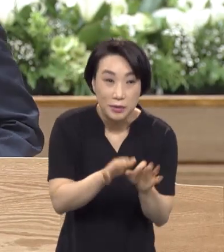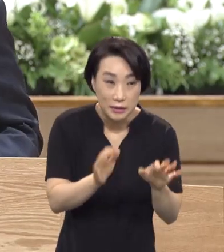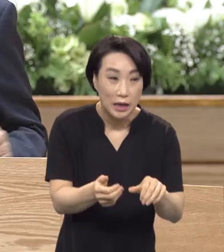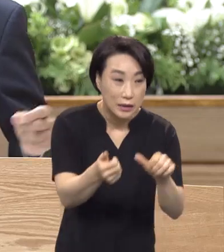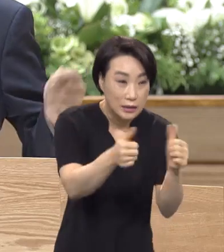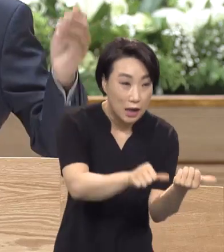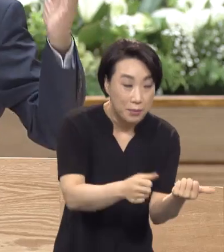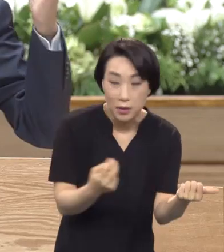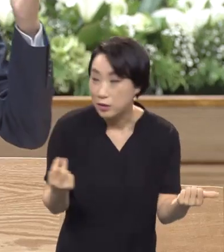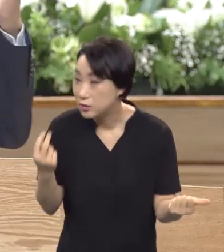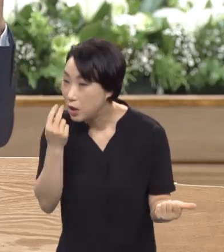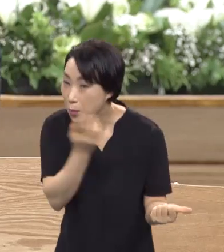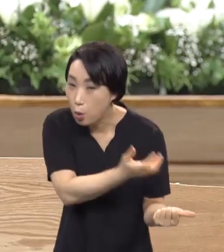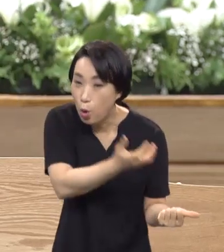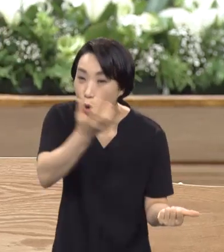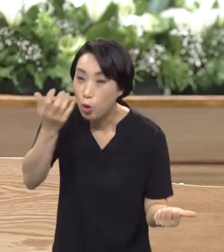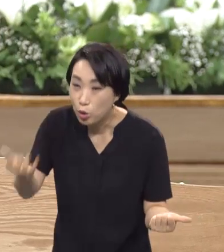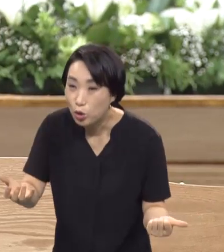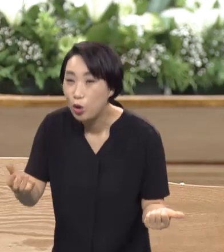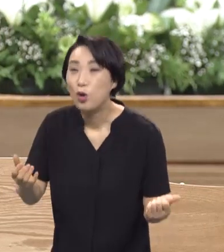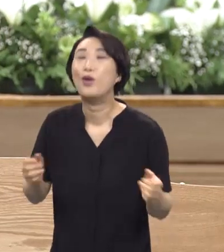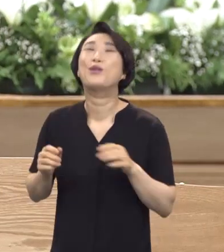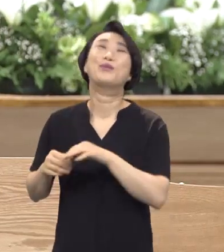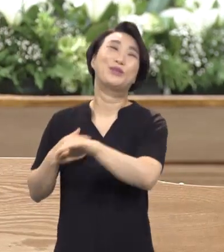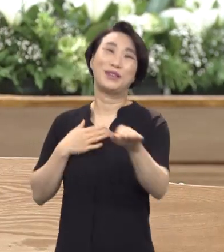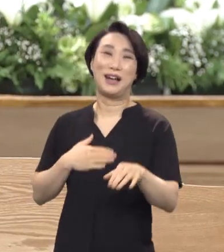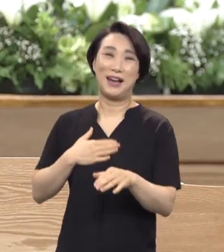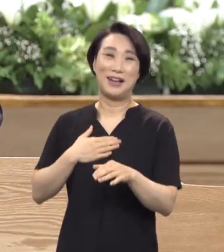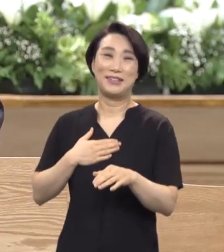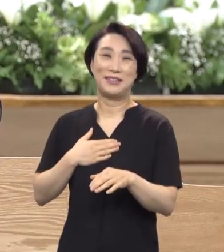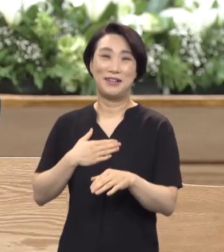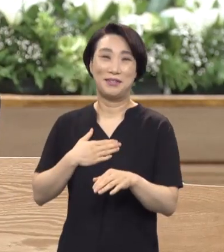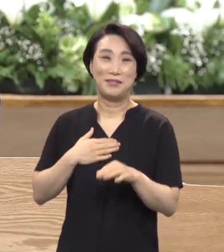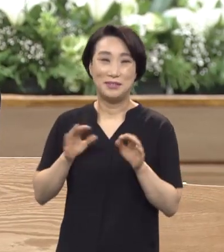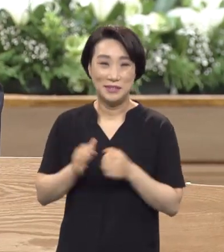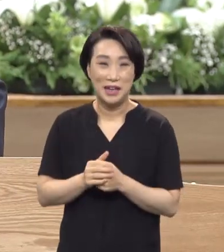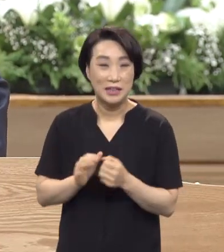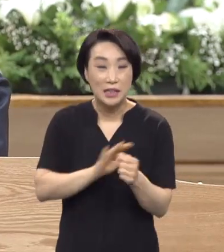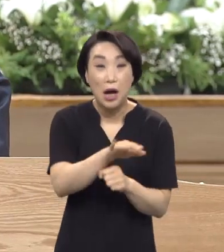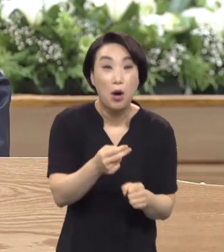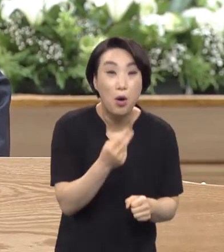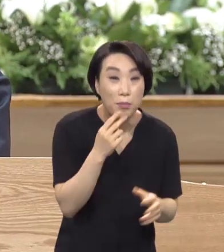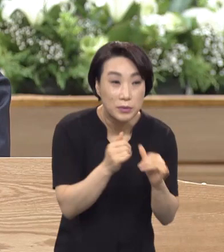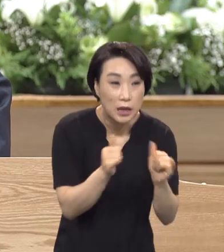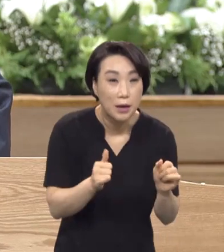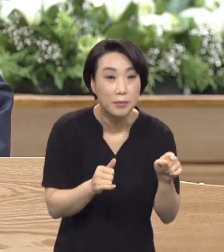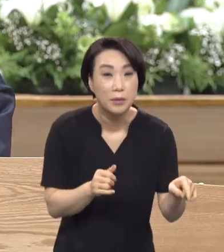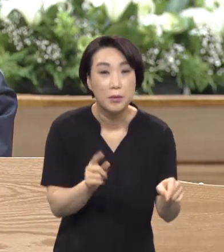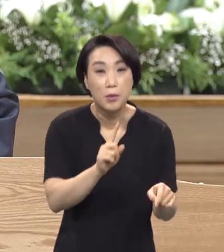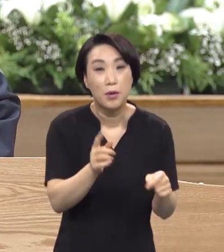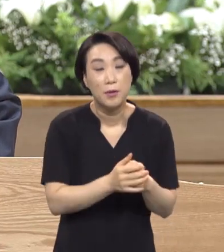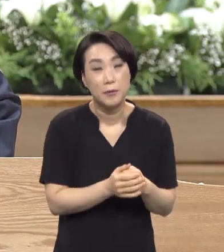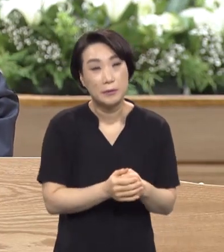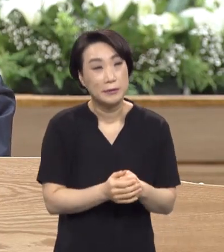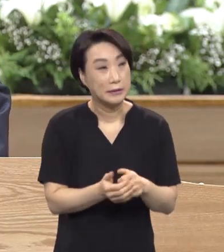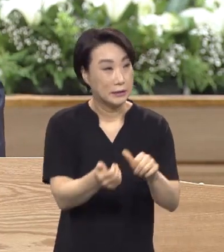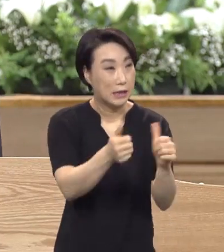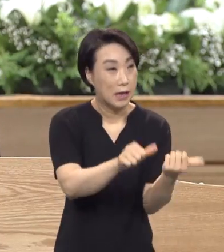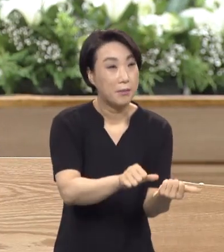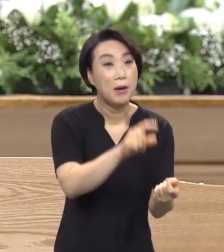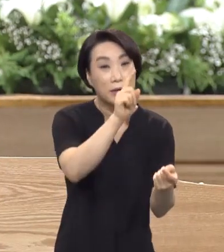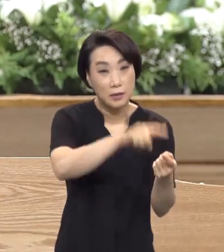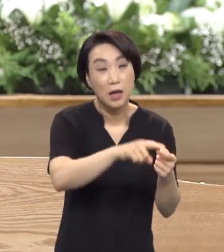사망에서 옮겨 생명으로 들어간 줄을 알거니와 사랑치 아니하는 자는